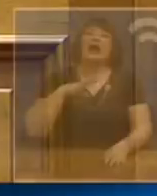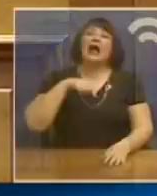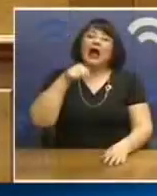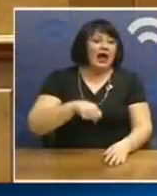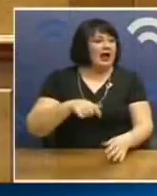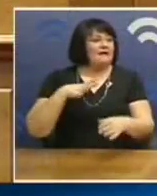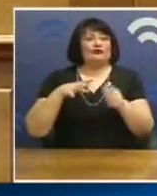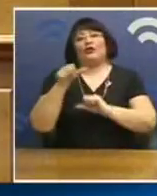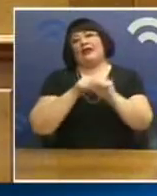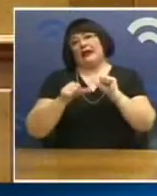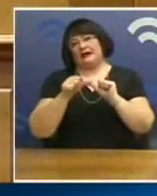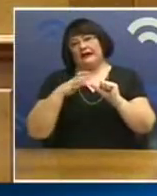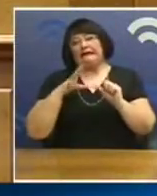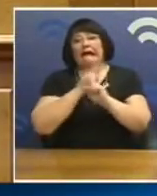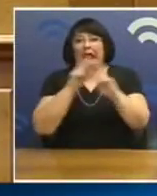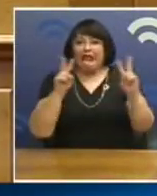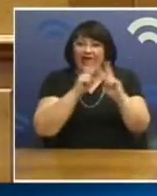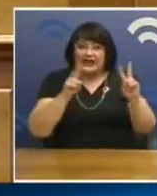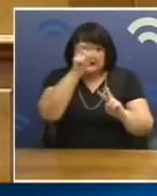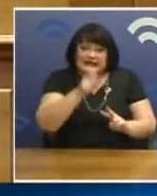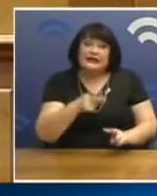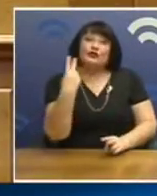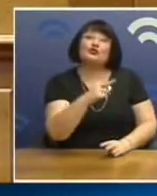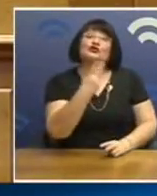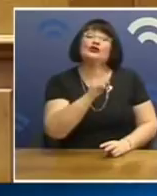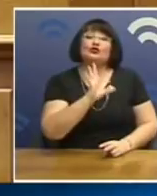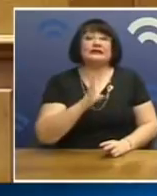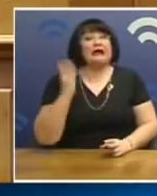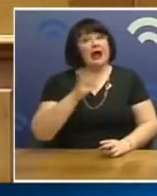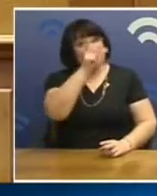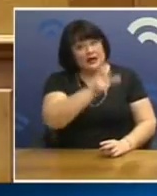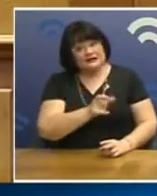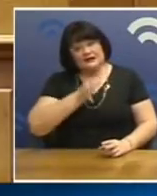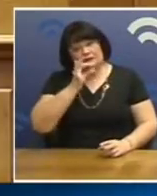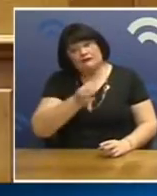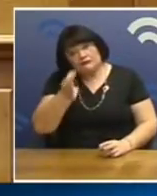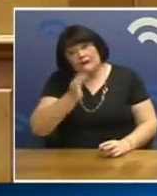δεν θέλετε αυτό, είστε ειλικρινείς απέναντι στο ελληνικό λαό, σας